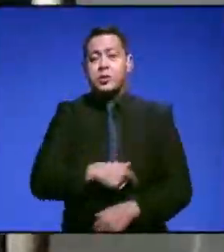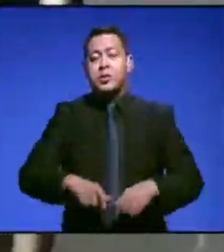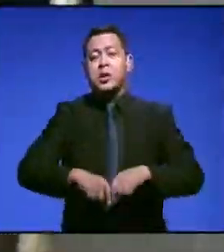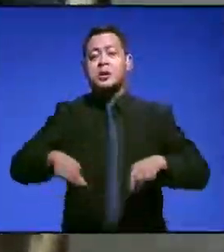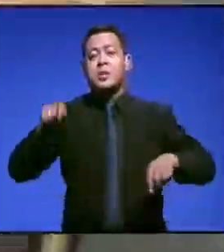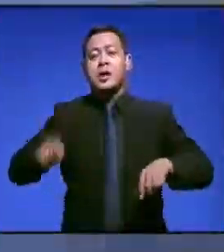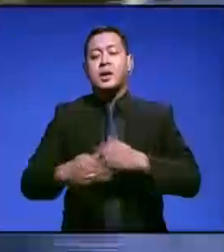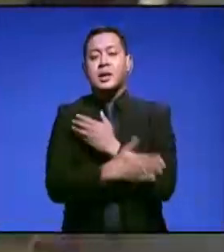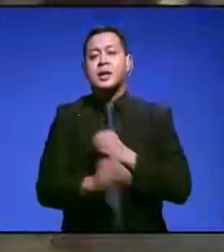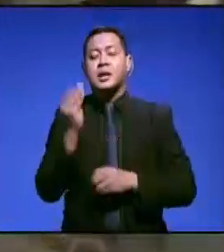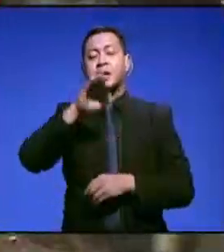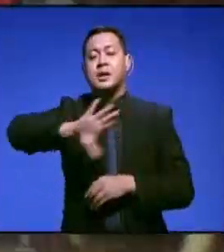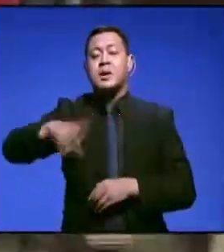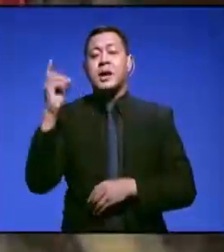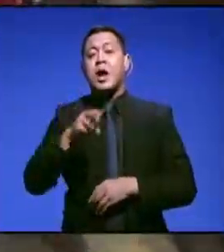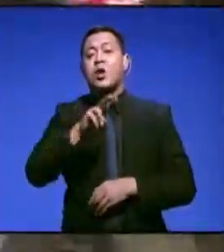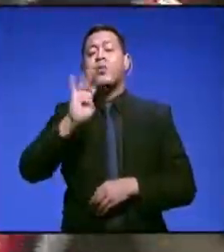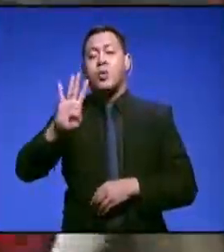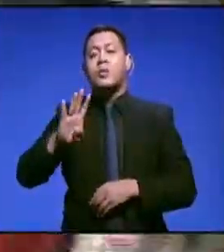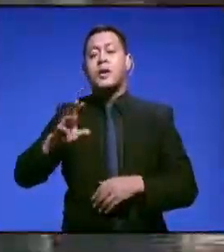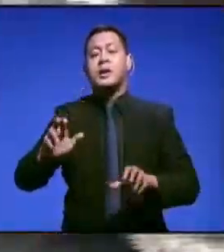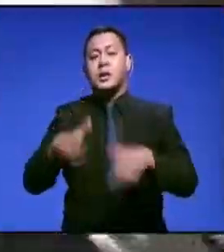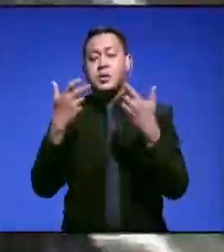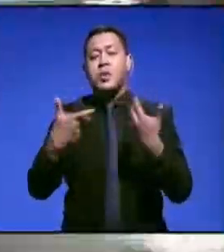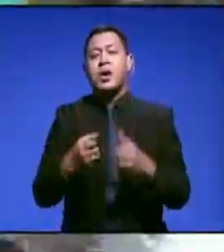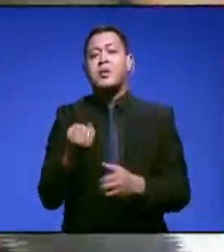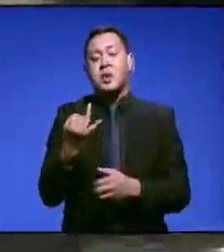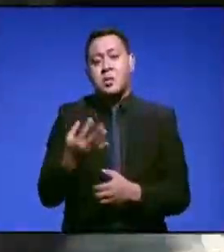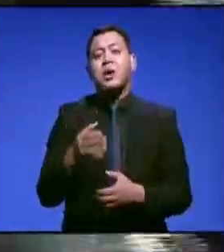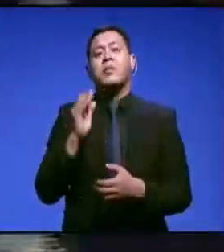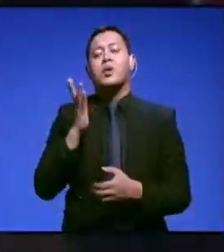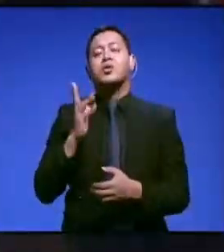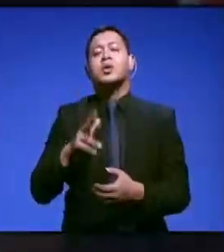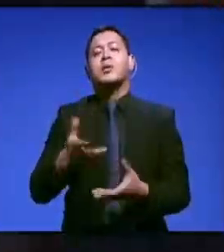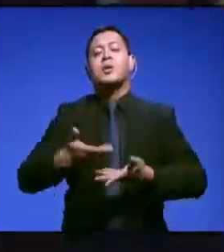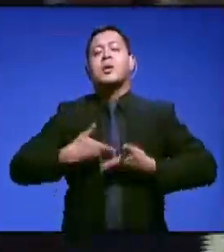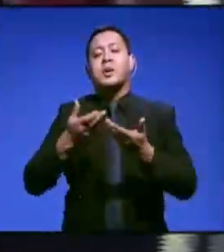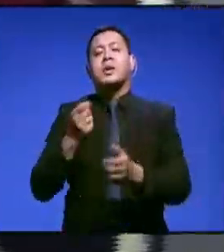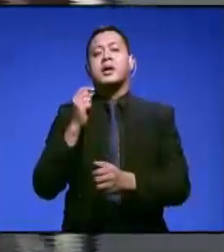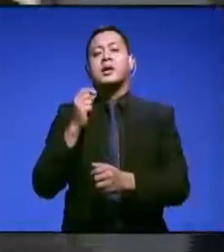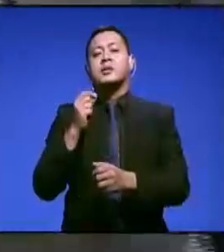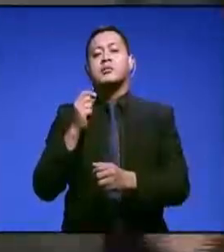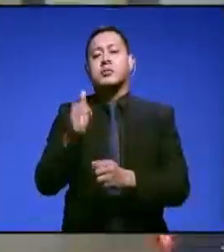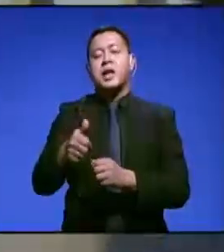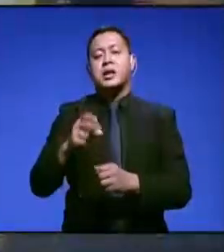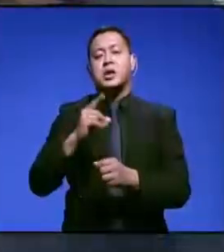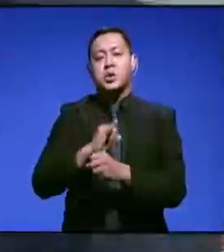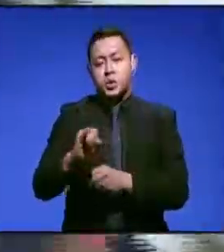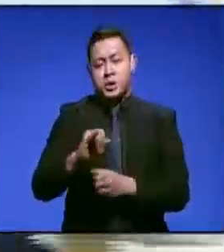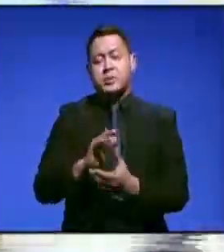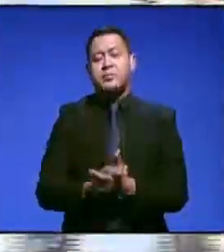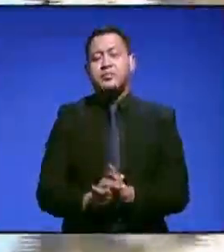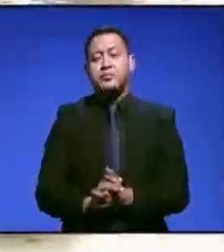Timur menyatakan dari 24 bangunan yang akan dibongkar, beberapa di antaranya telah mendapatkan ganti rugi. Eksekusi juga